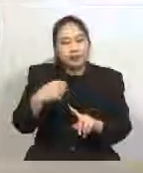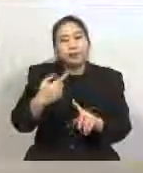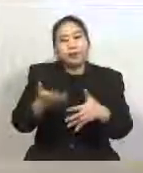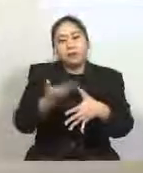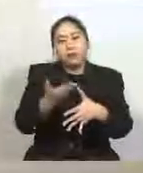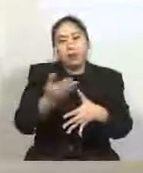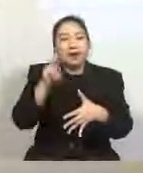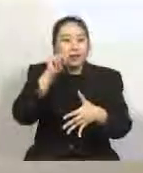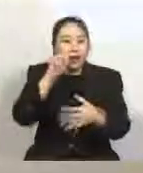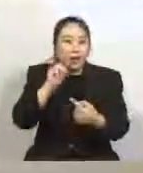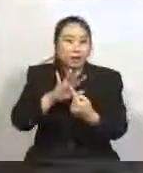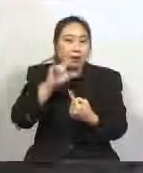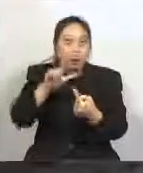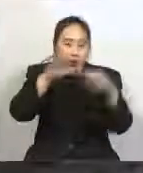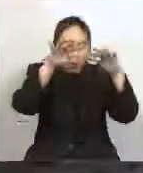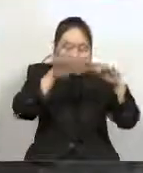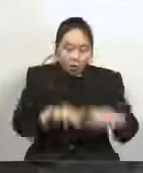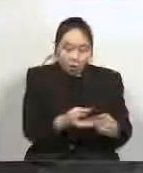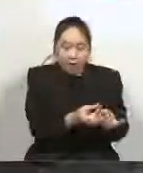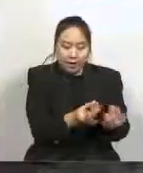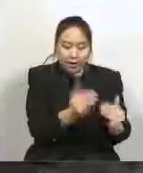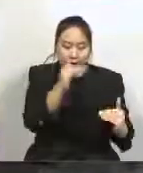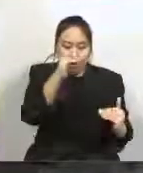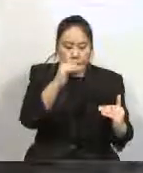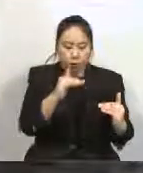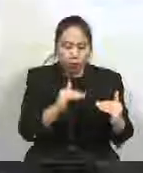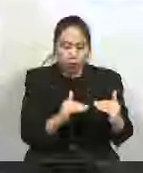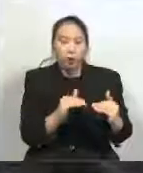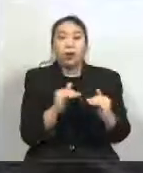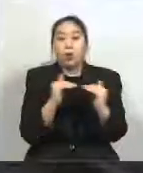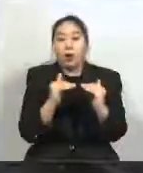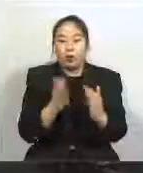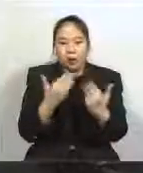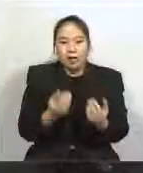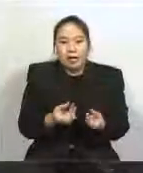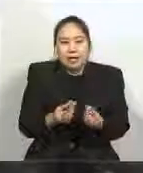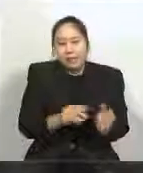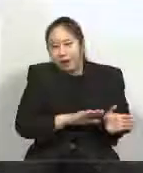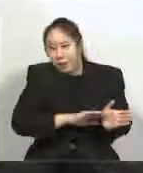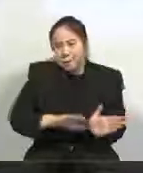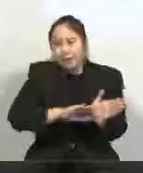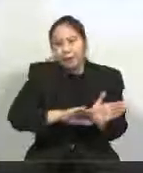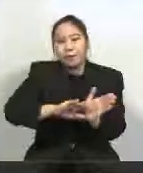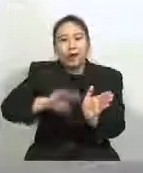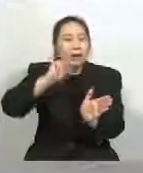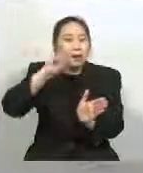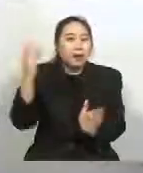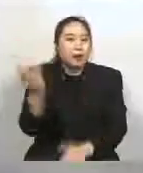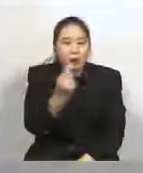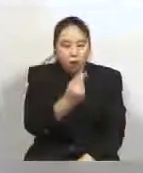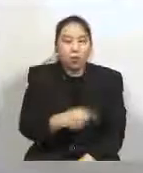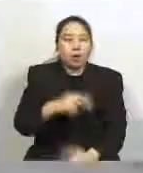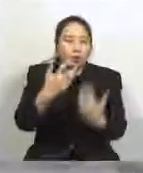ำมูลจะเสมอตลิ่งขณะเดียวกันได้มีการเร่งรัดที่จะผลักดันน้ำให้รวดเร็วยิ่งขึ้นด้วยการสูบ